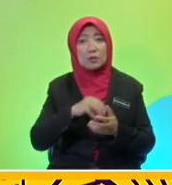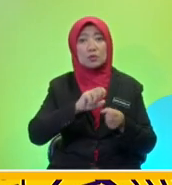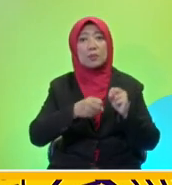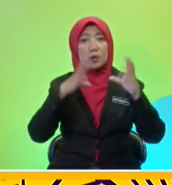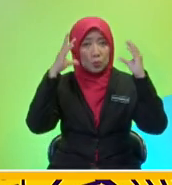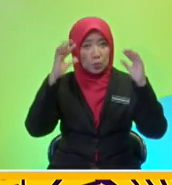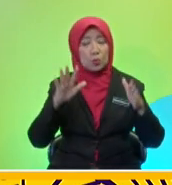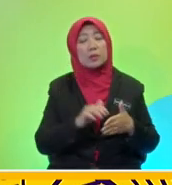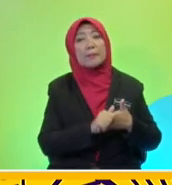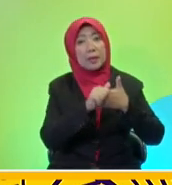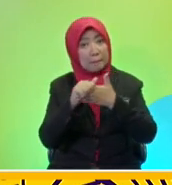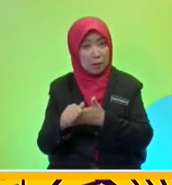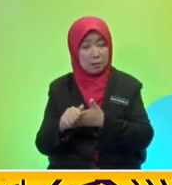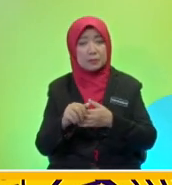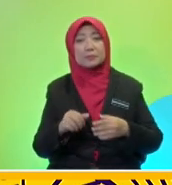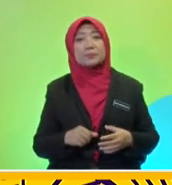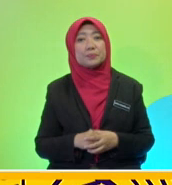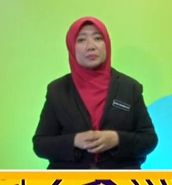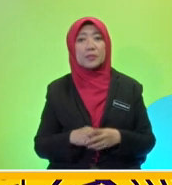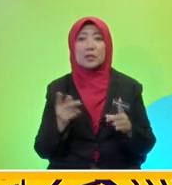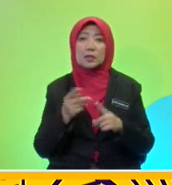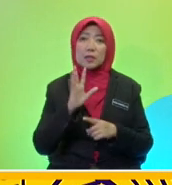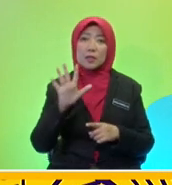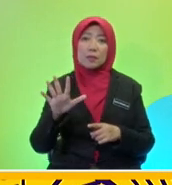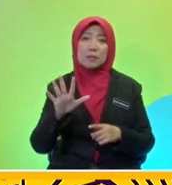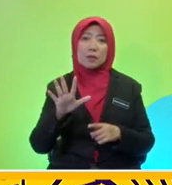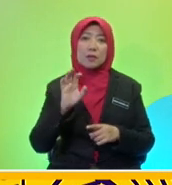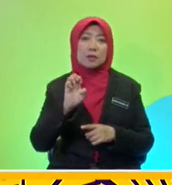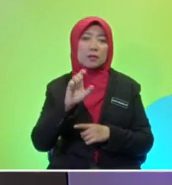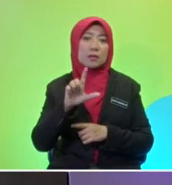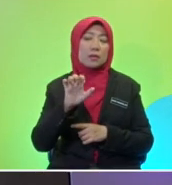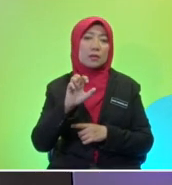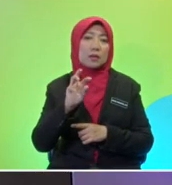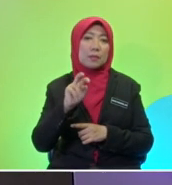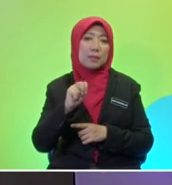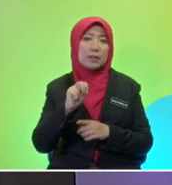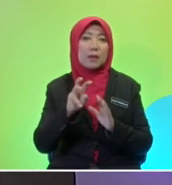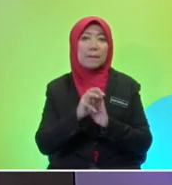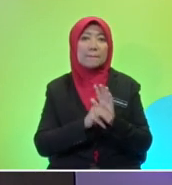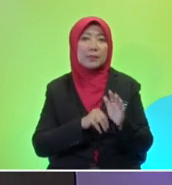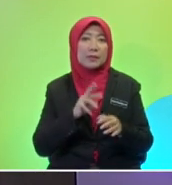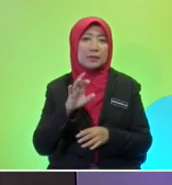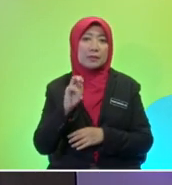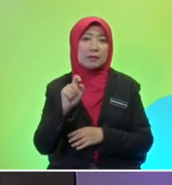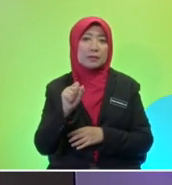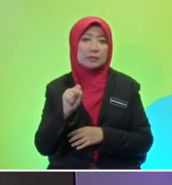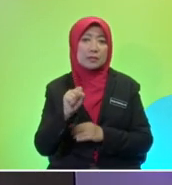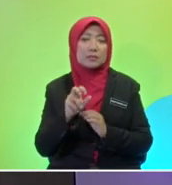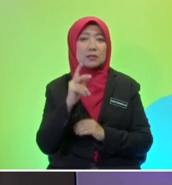dan dibimbing dan yang kelima adalah matematika ini dikaitkan dengan lain supaya